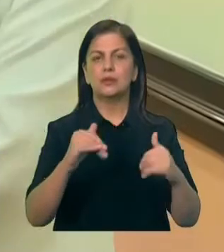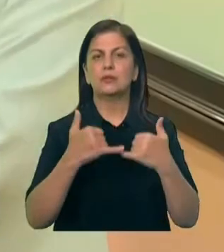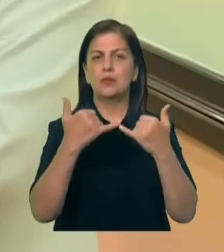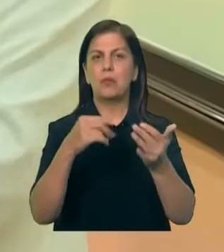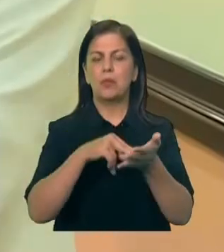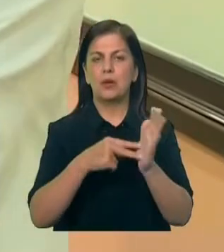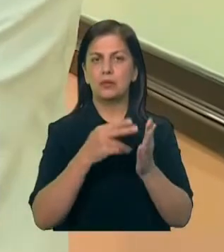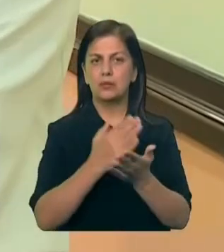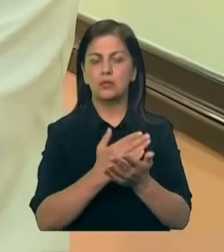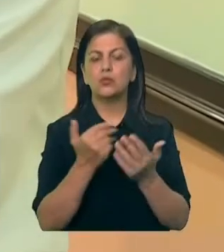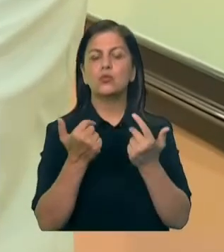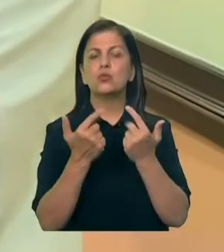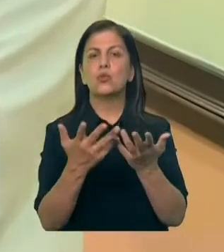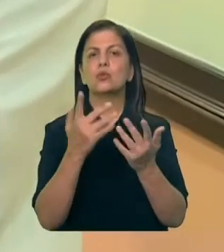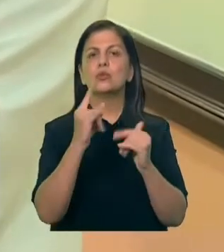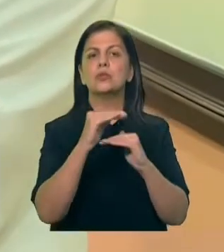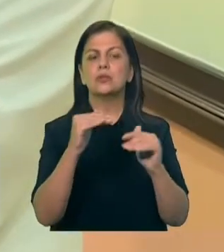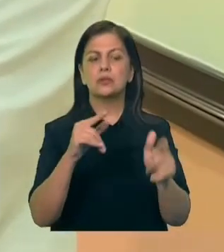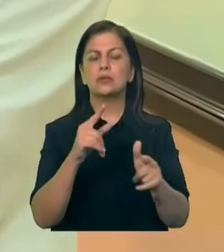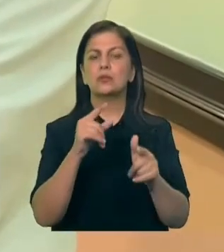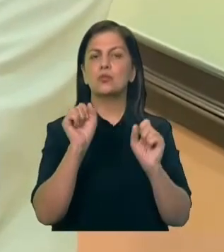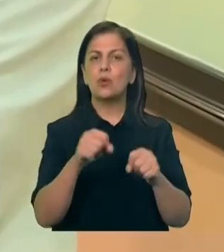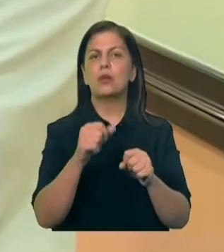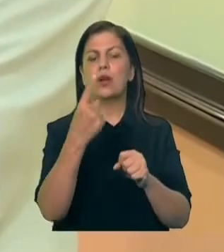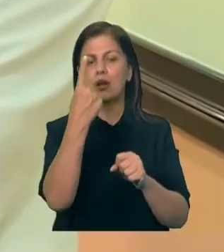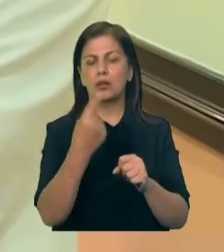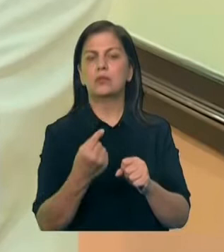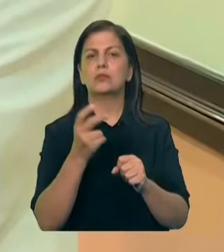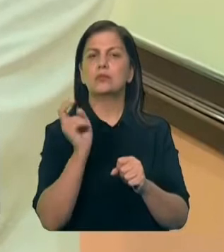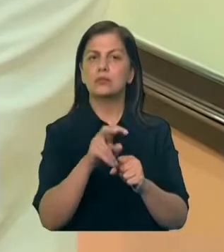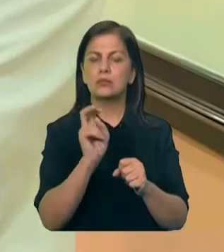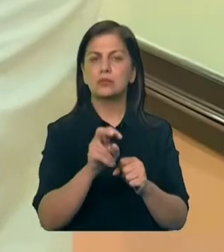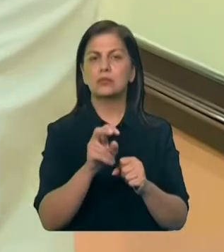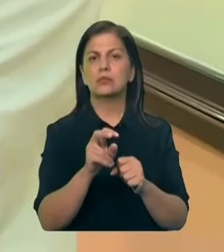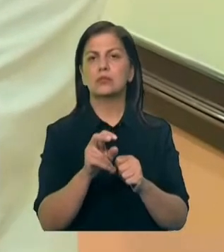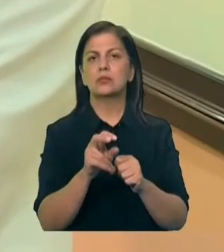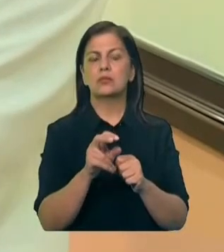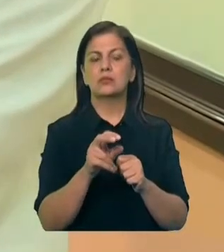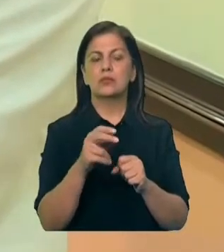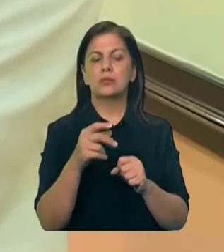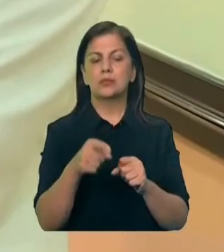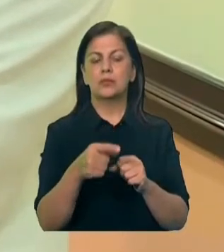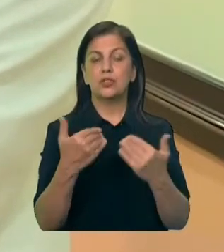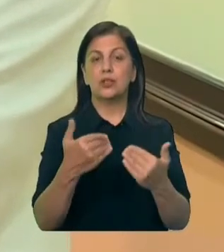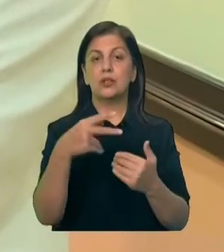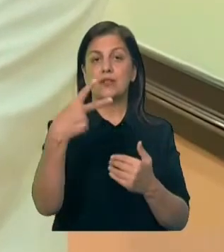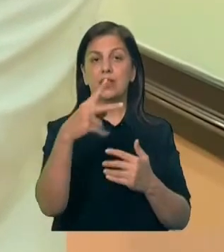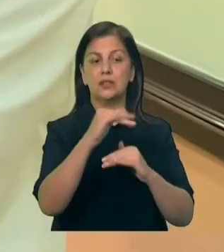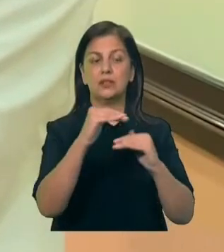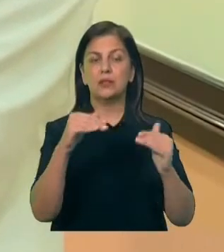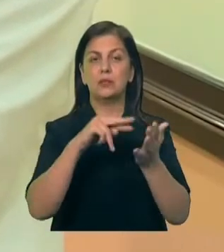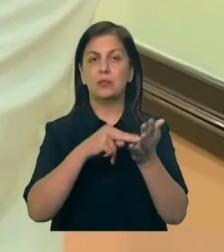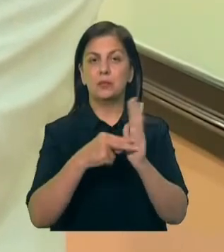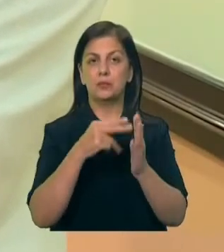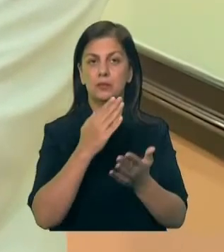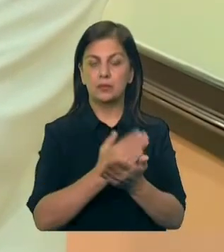da. Neçə uşaq burada gün ərzində reabilitasiya xidməti ala bilər və eyni zamanda yəni qala bilər? Biz ilkin olaraq 20 uşaq üçün nəzərdə